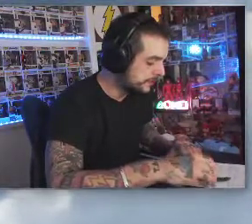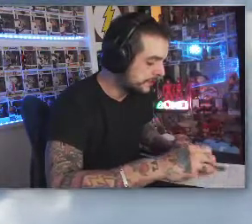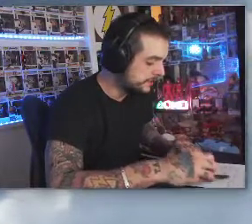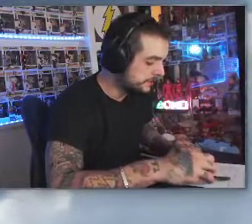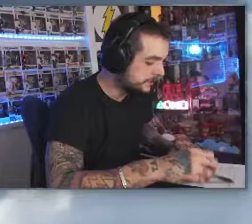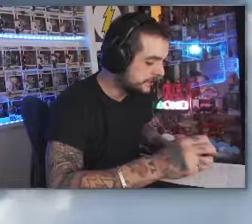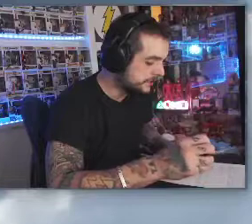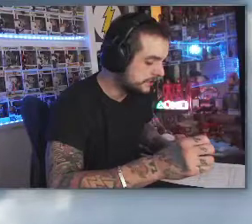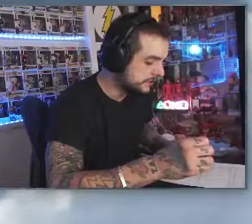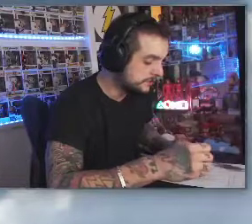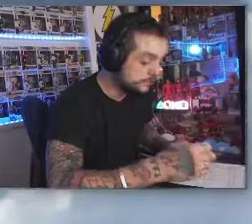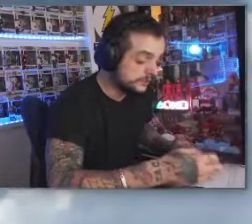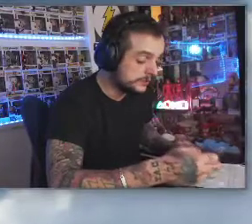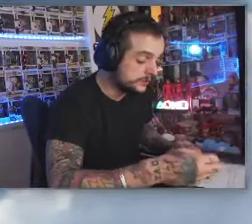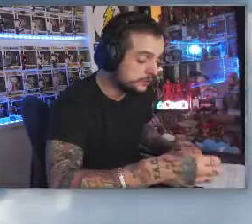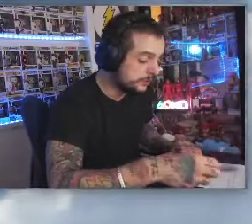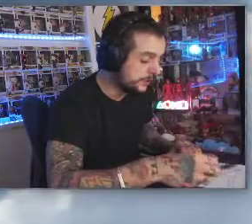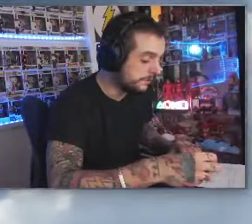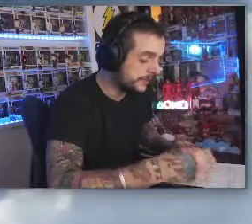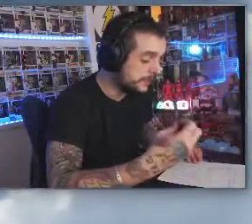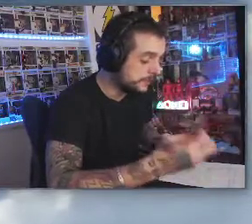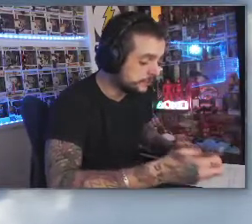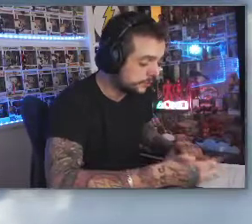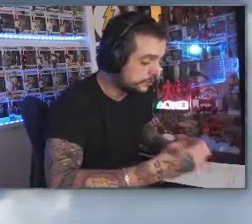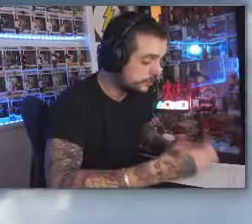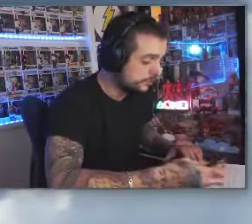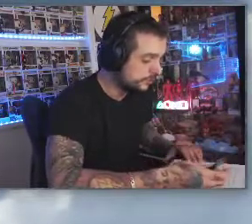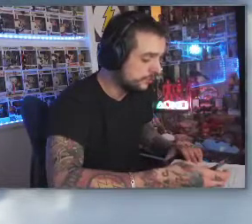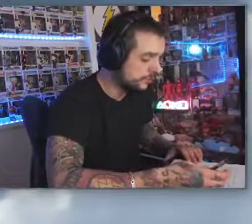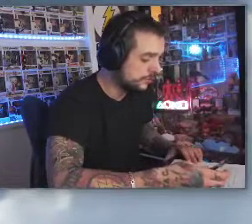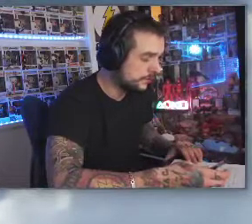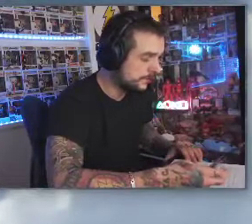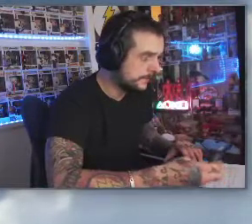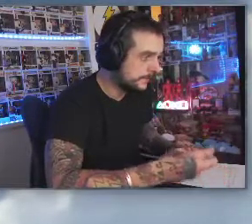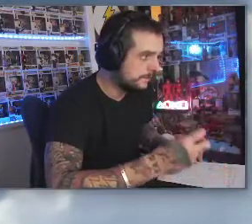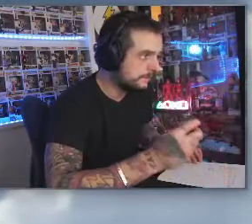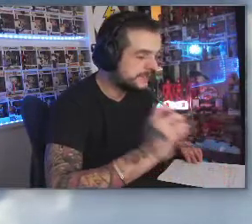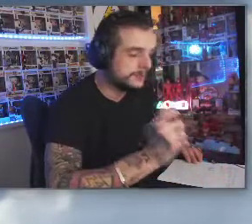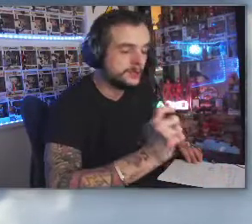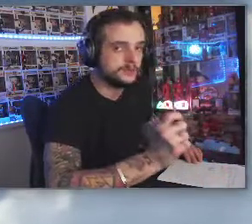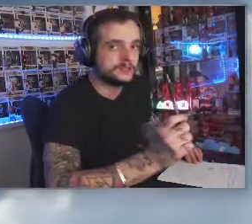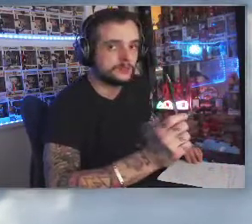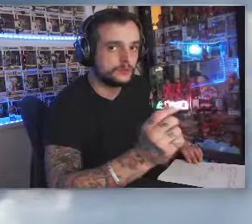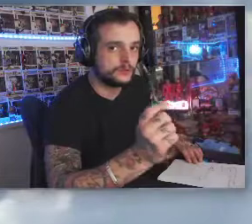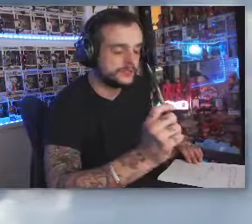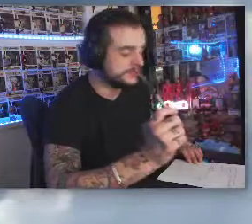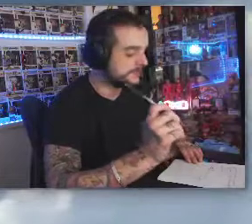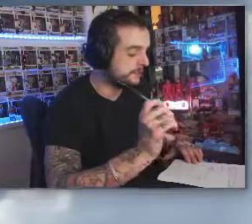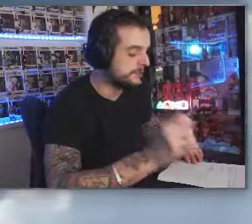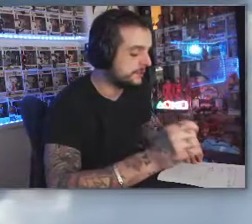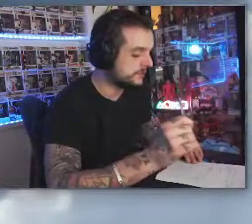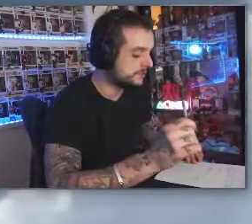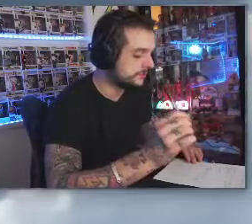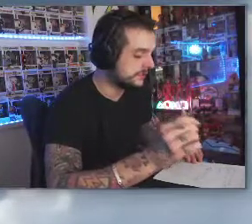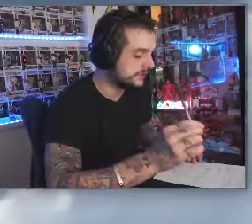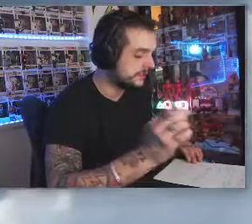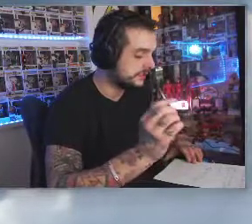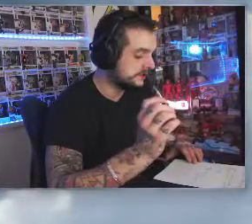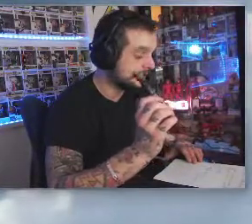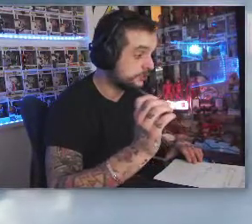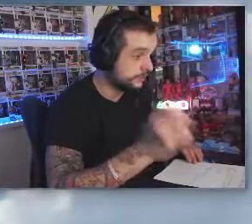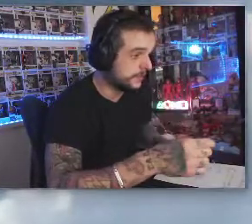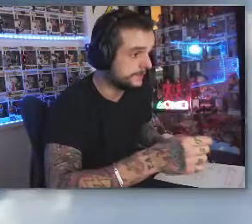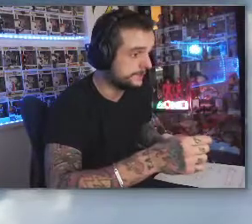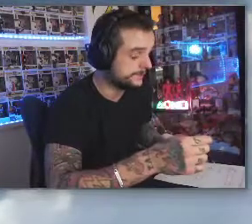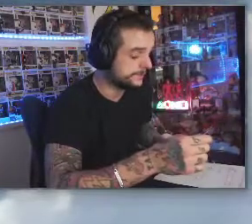ont des maladies chroniques ou qui sont immunodéprimés, ils l'ont dans le cul. Mais ce n'est pas une obligation, ils l'ont bien dit. Hein. Ce n'est pas une obligation,